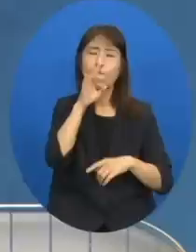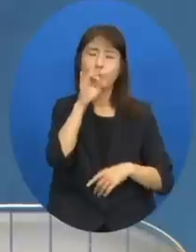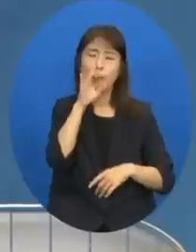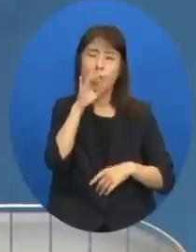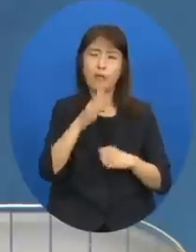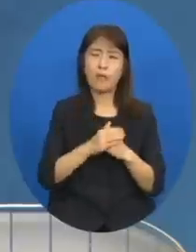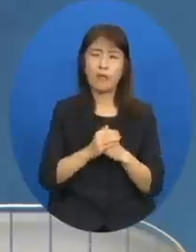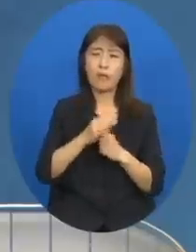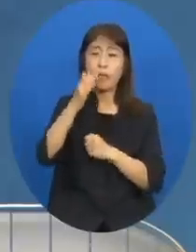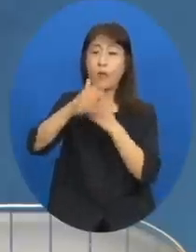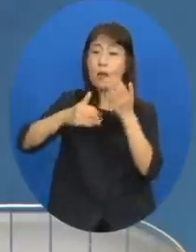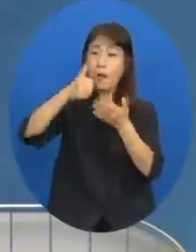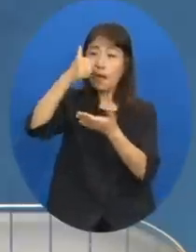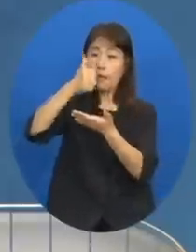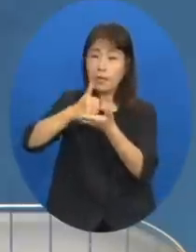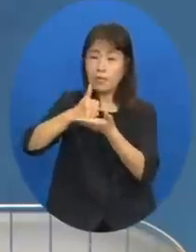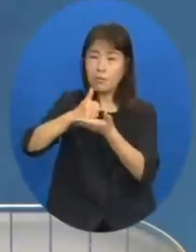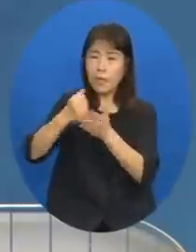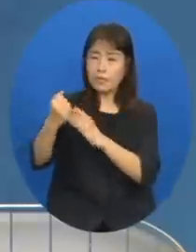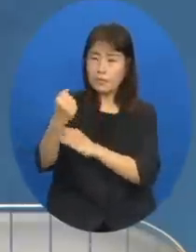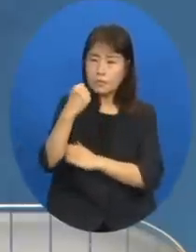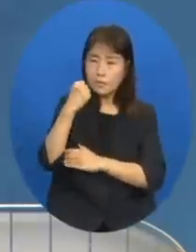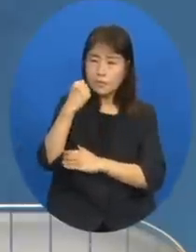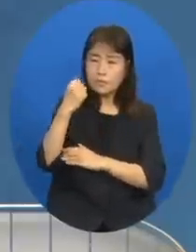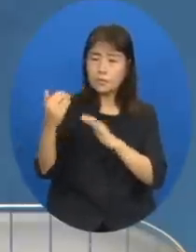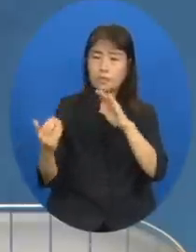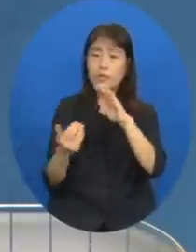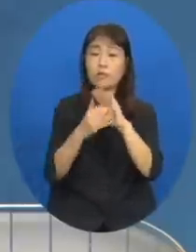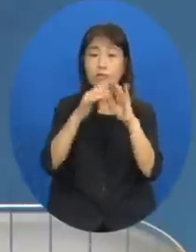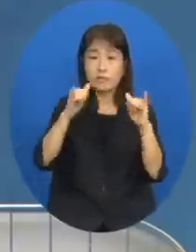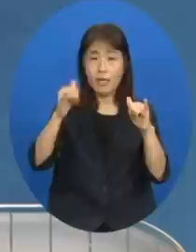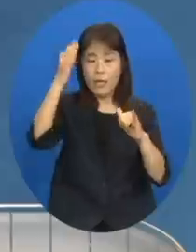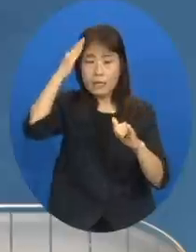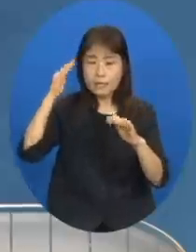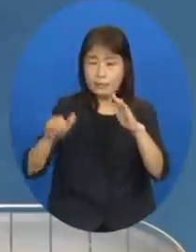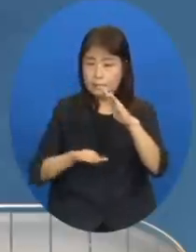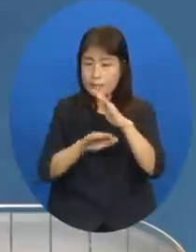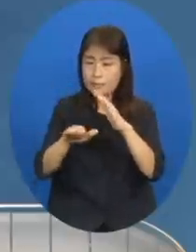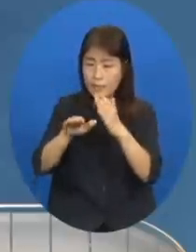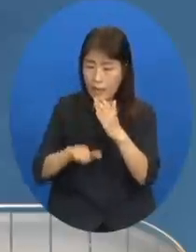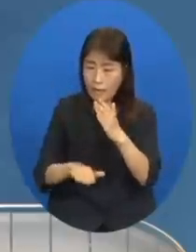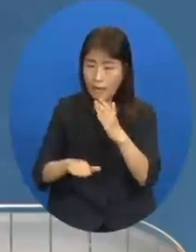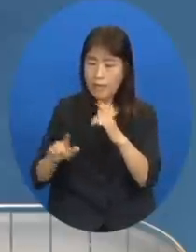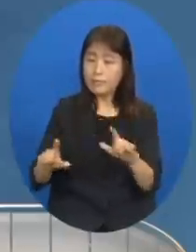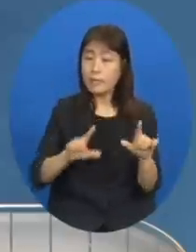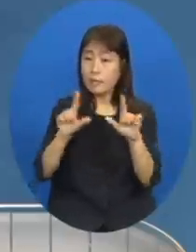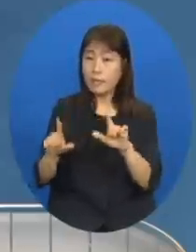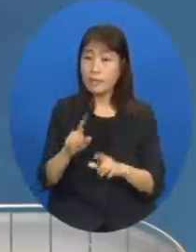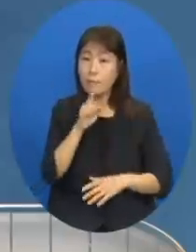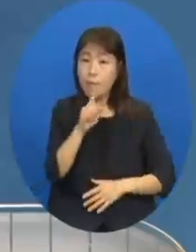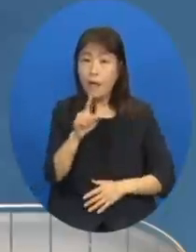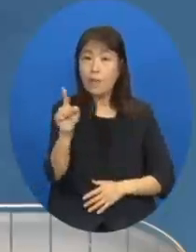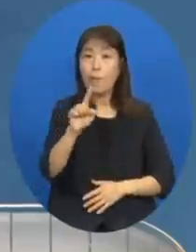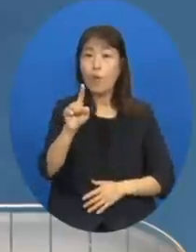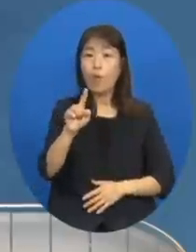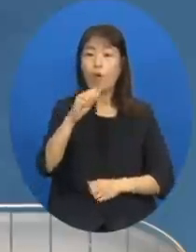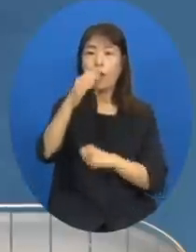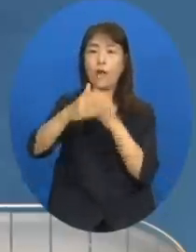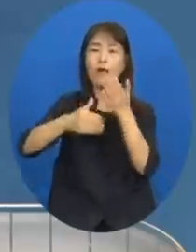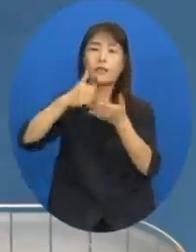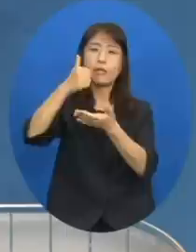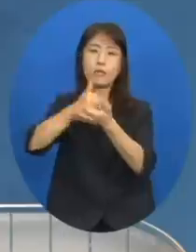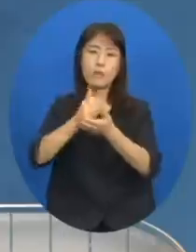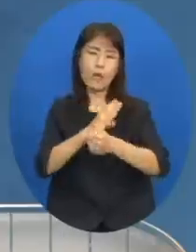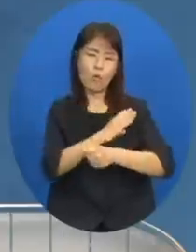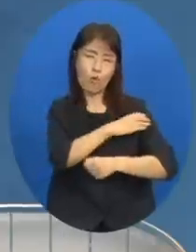하나님의 전능자의 그 그늘 아래 있다는 말은 우리가 하나님의 권위 아래에 있다 다시